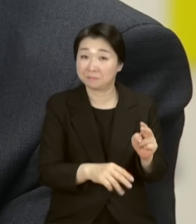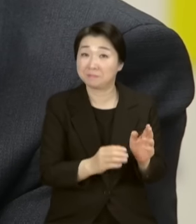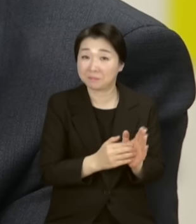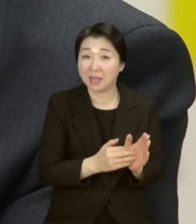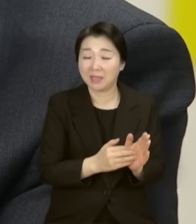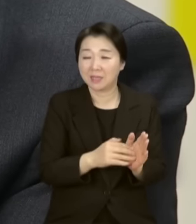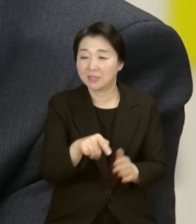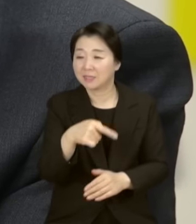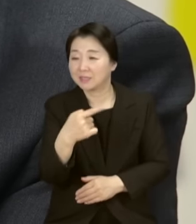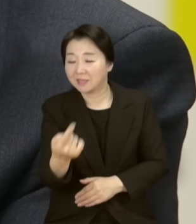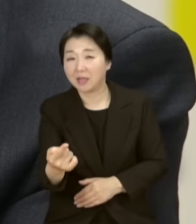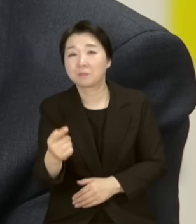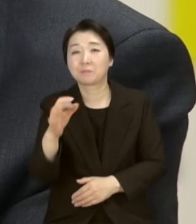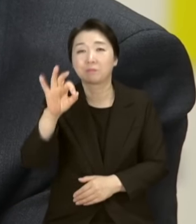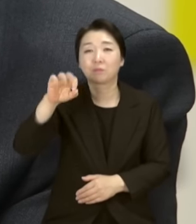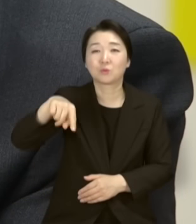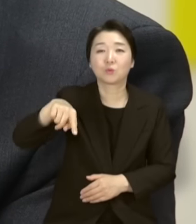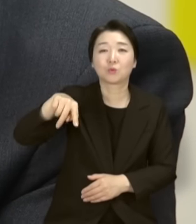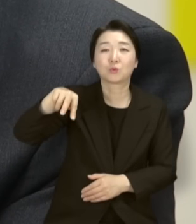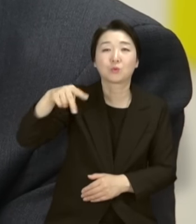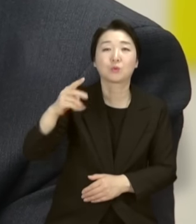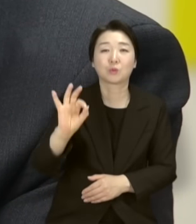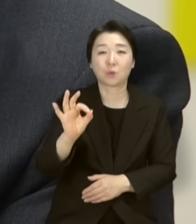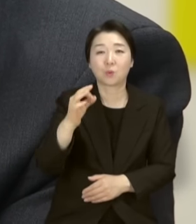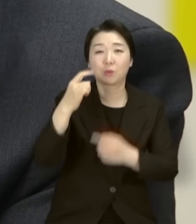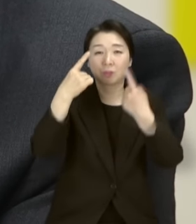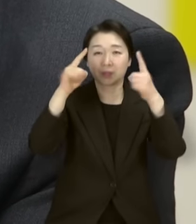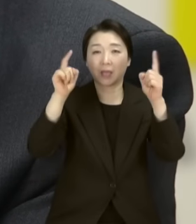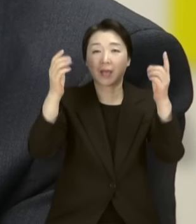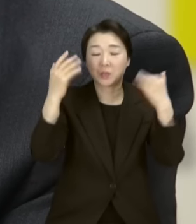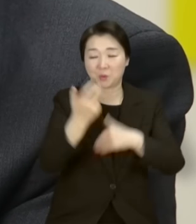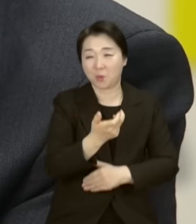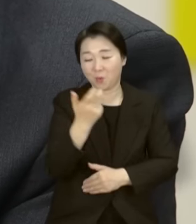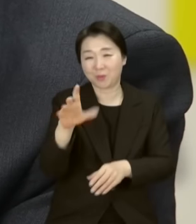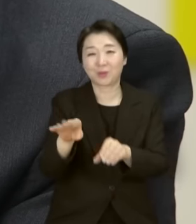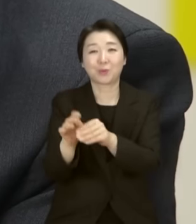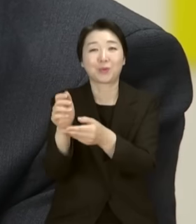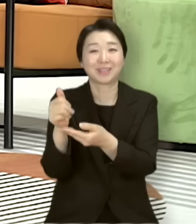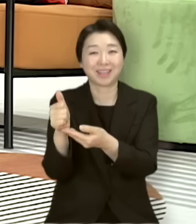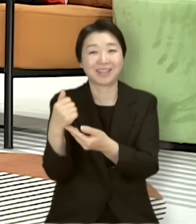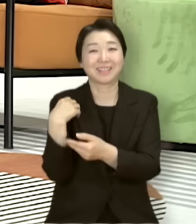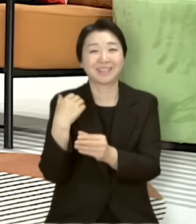지역에 우성대학으로 옮겨서 네. 지금 또 총장 일하고 있습니다. 이야,